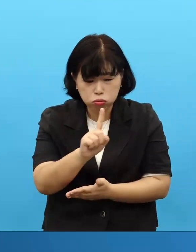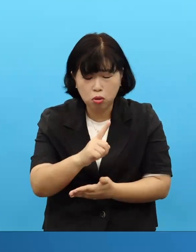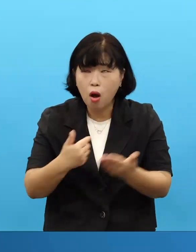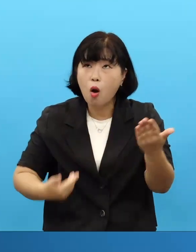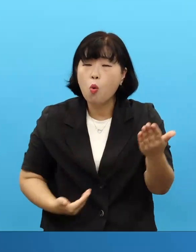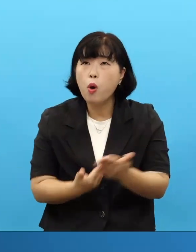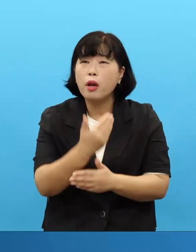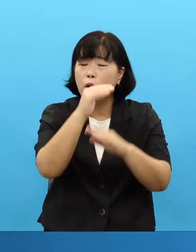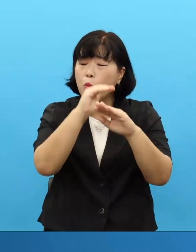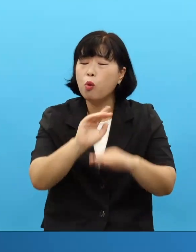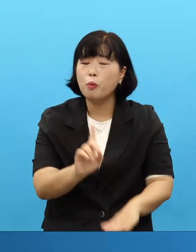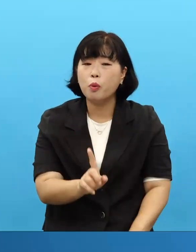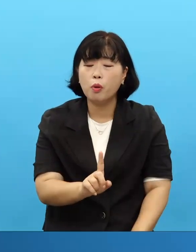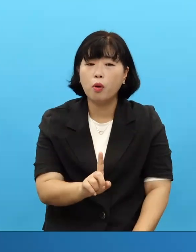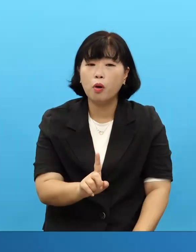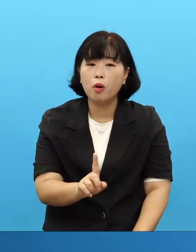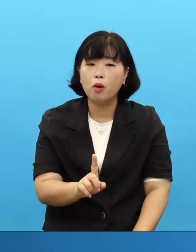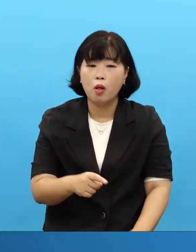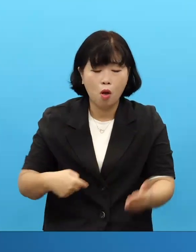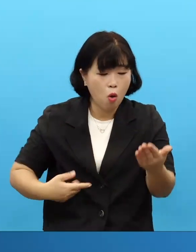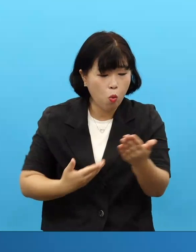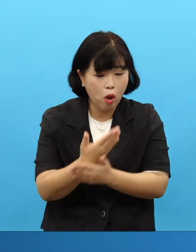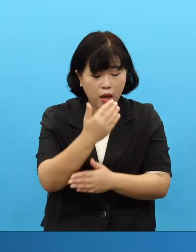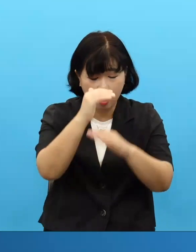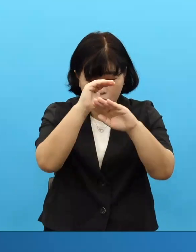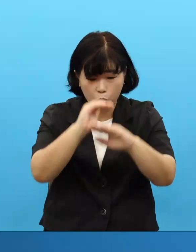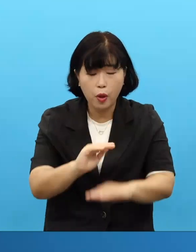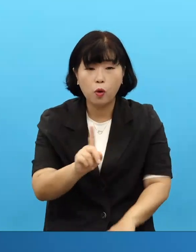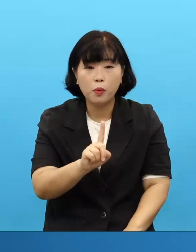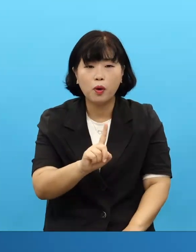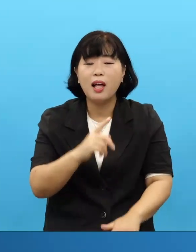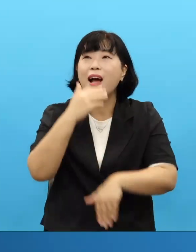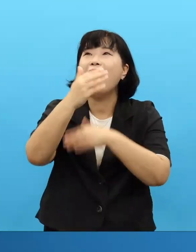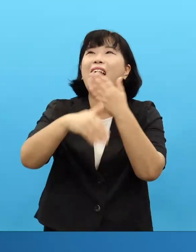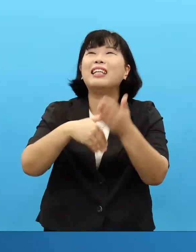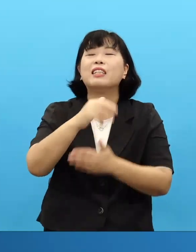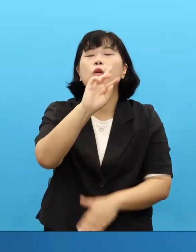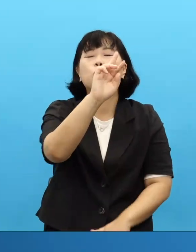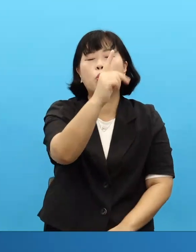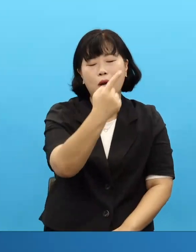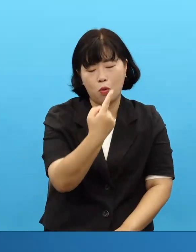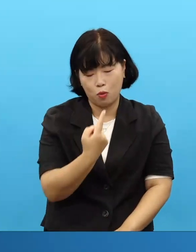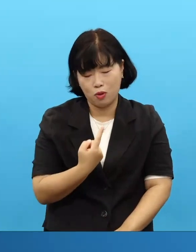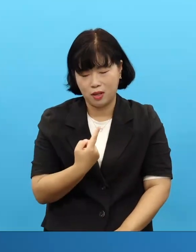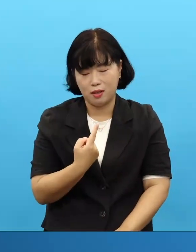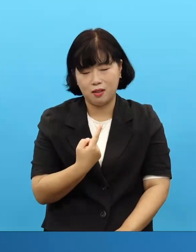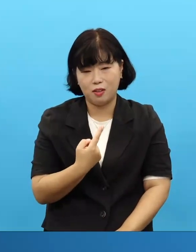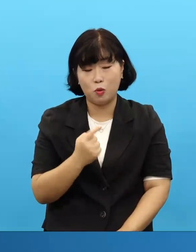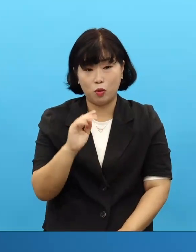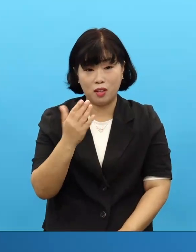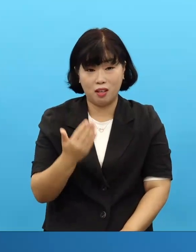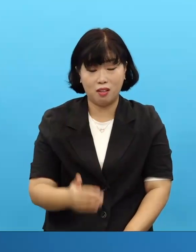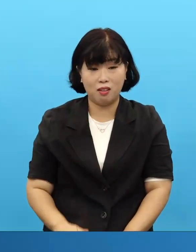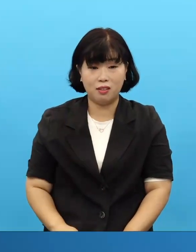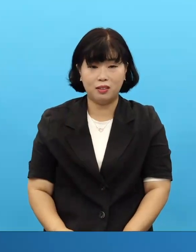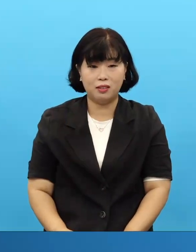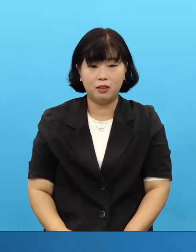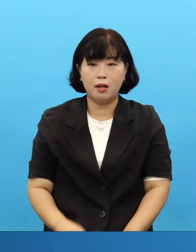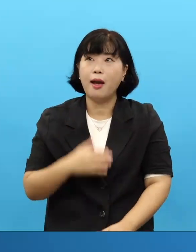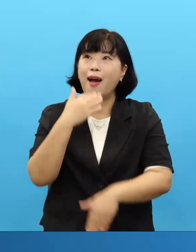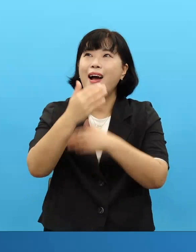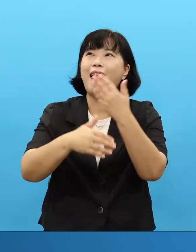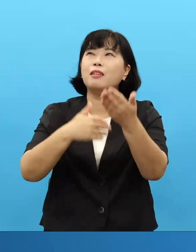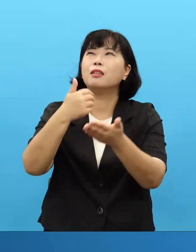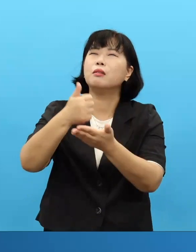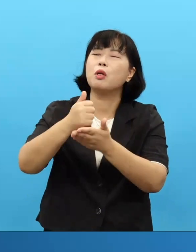이 회개의 가장 큰 단어는요, 하나님께로 돌아오라. But we don't even understand what repentance truly means. 가장 큰 단어입니다. The biggest